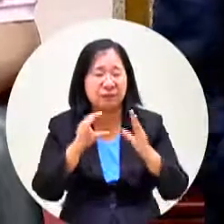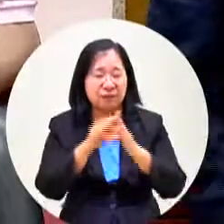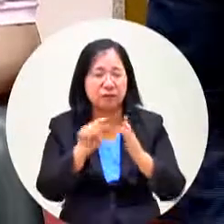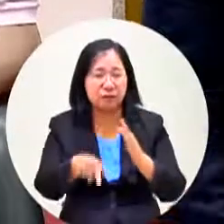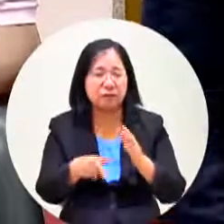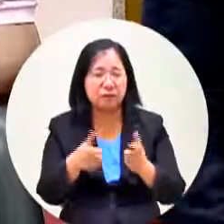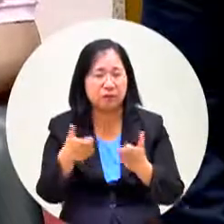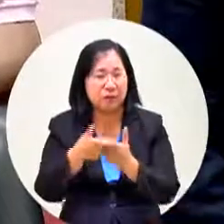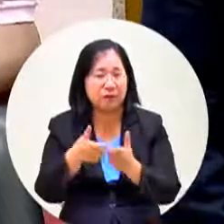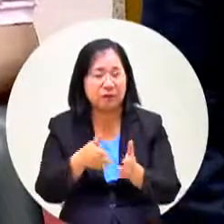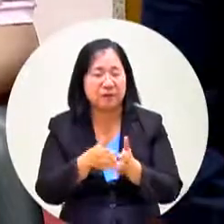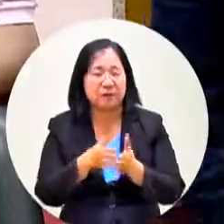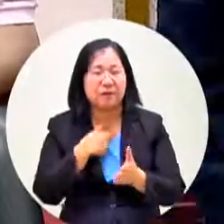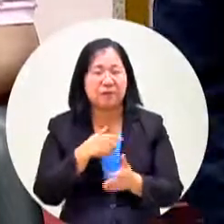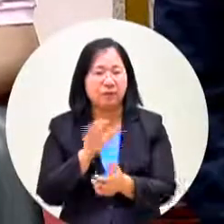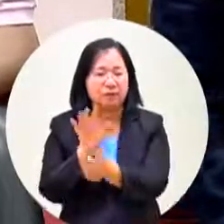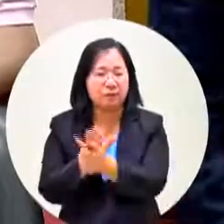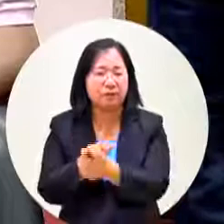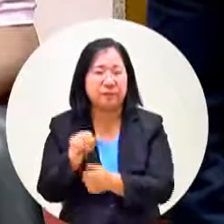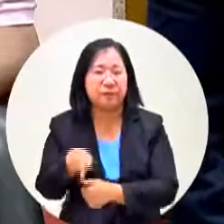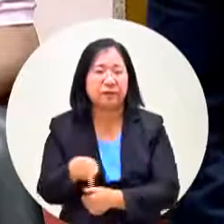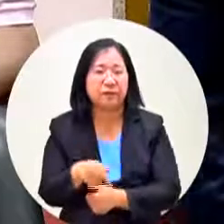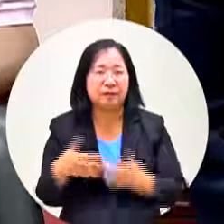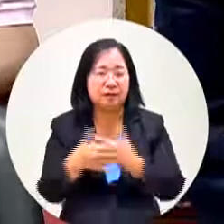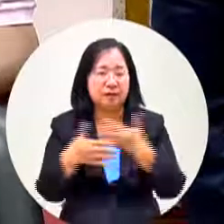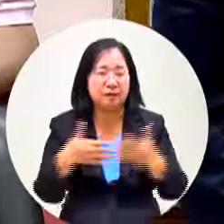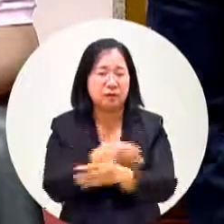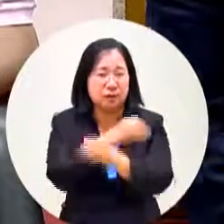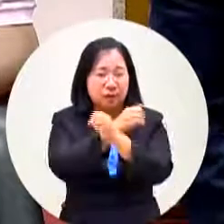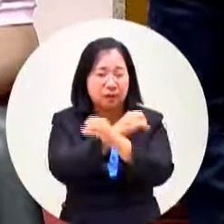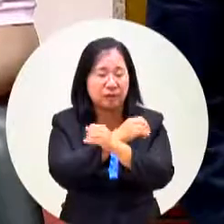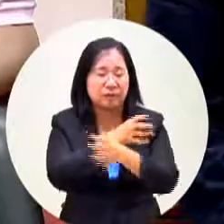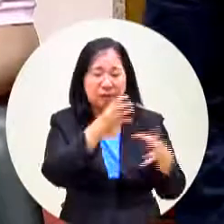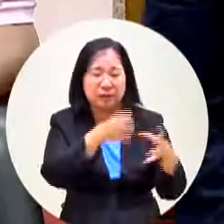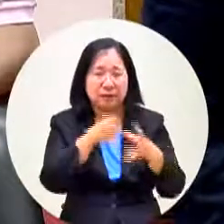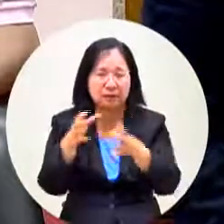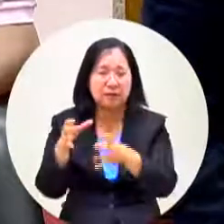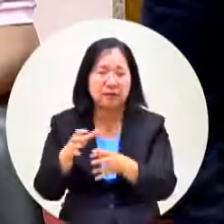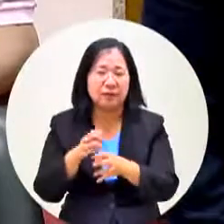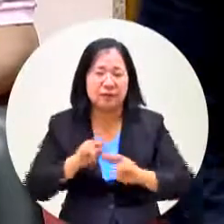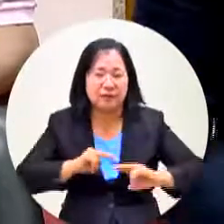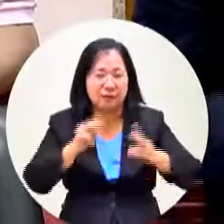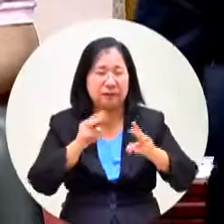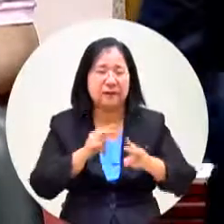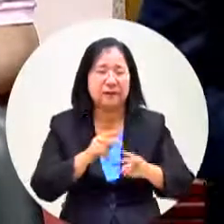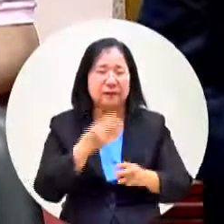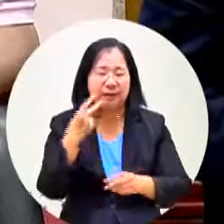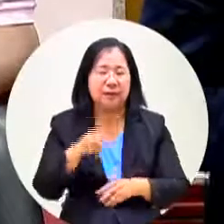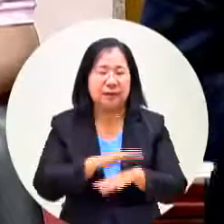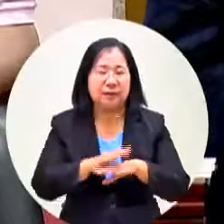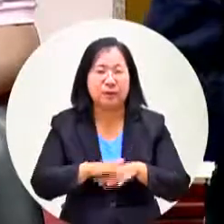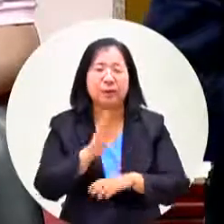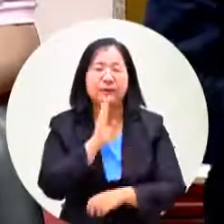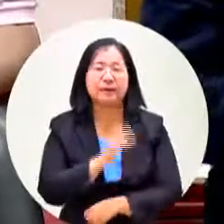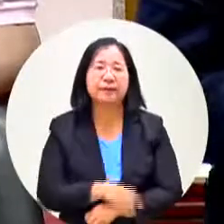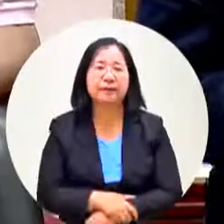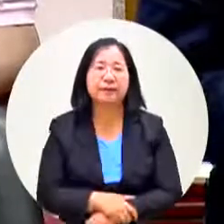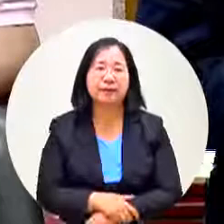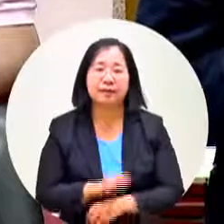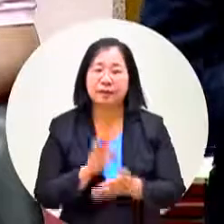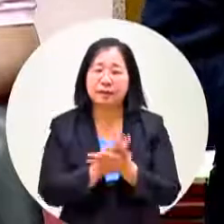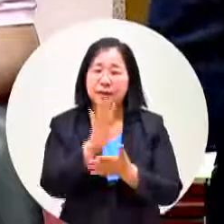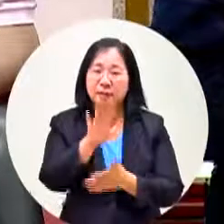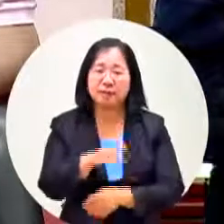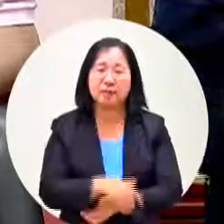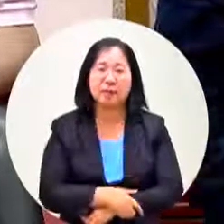有出入口，没有在那边开的时候是 T 字路口啦，所以大概就不会有这么多交通车流的问题。啊，现在他把他这个开口打开了以后，我们的交通